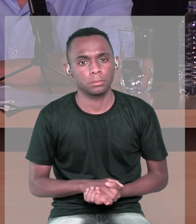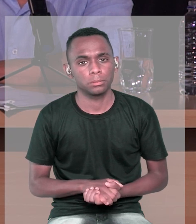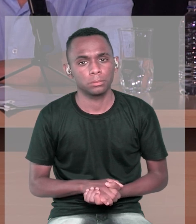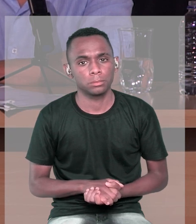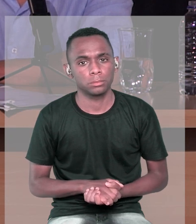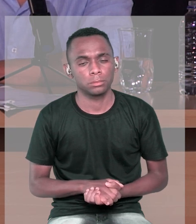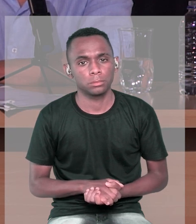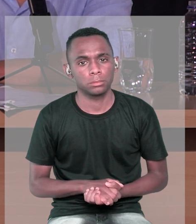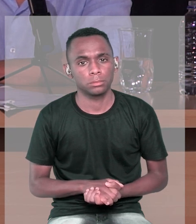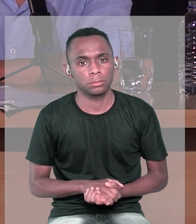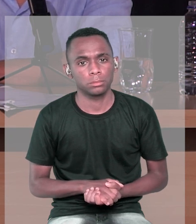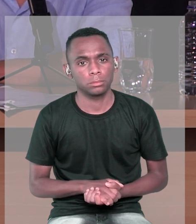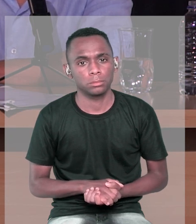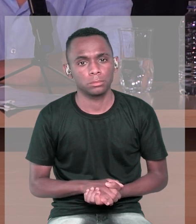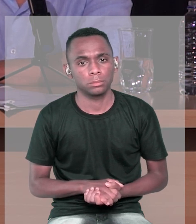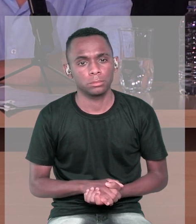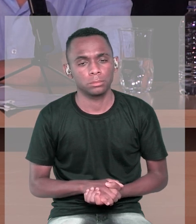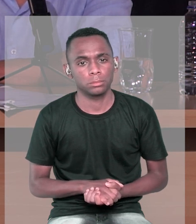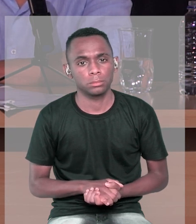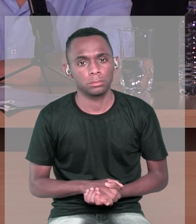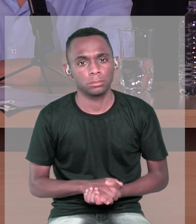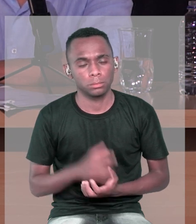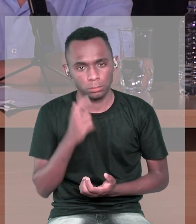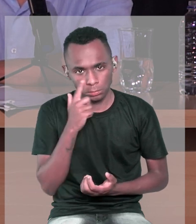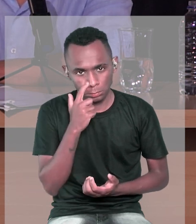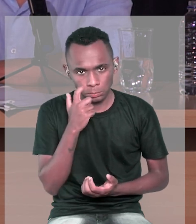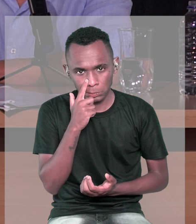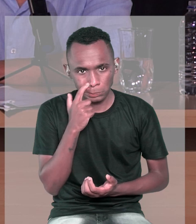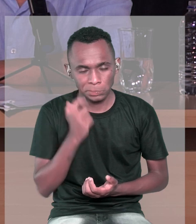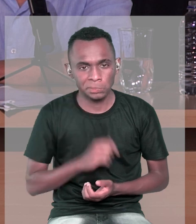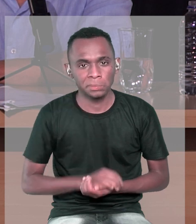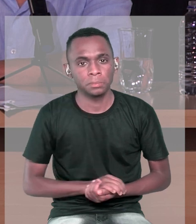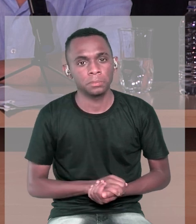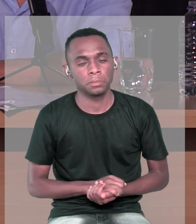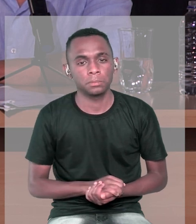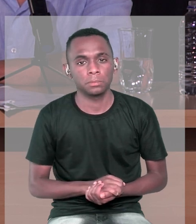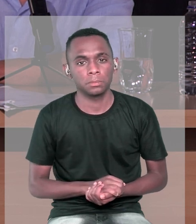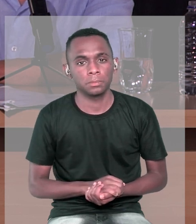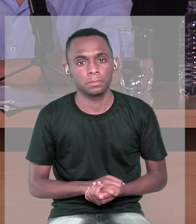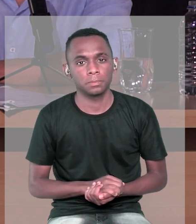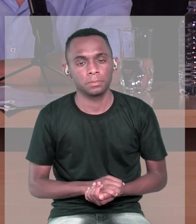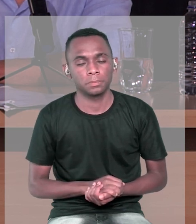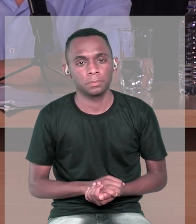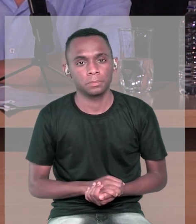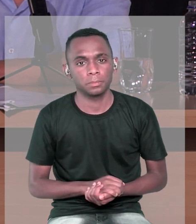école optimiste, qu'on va appeler l'école libérale, qui va vous dire, mais pas du tout, plus il y a de